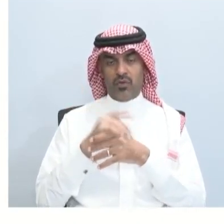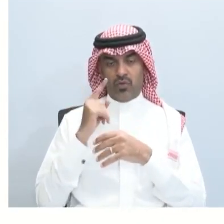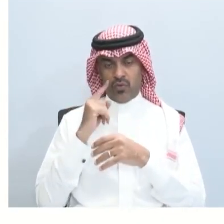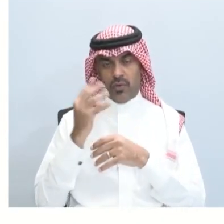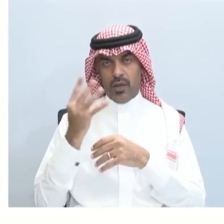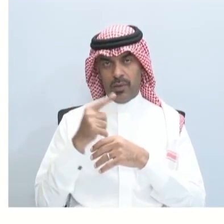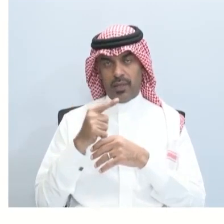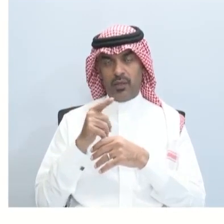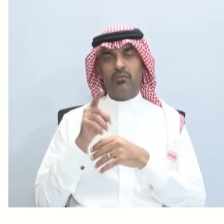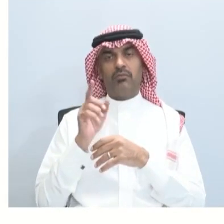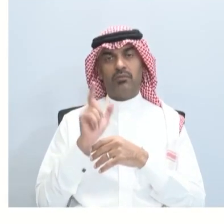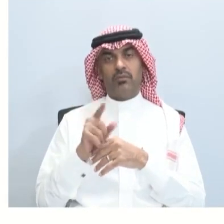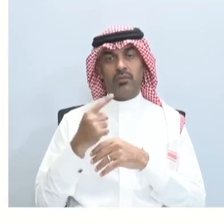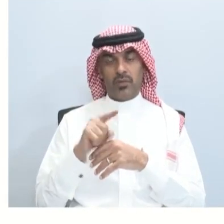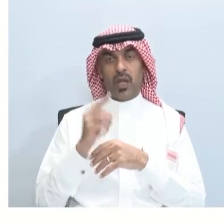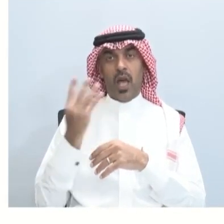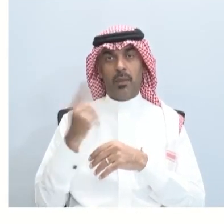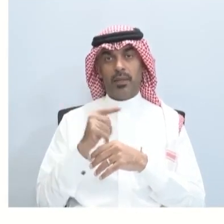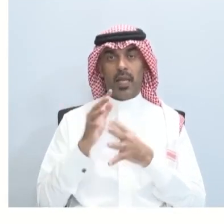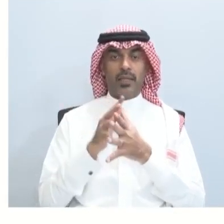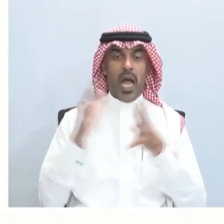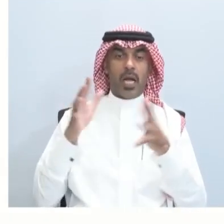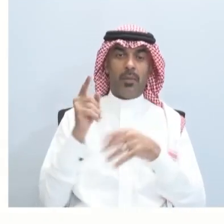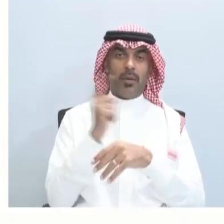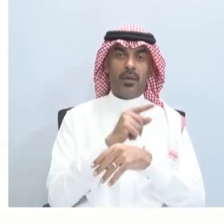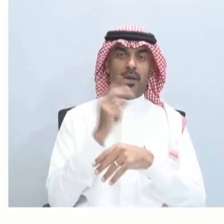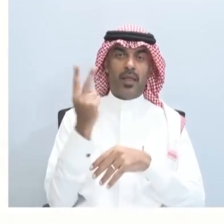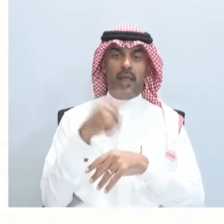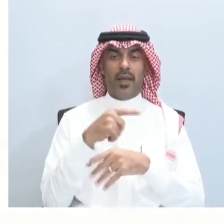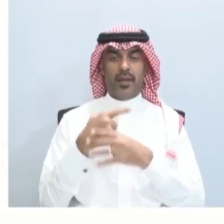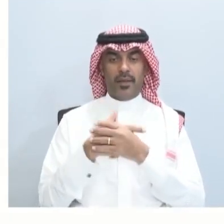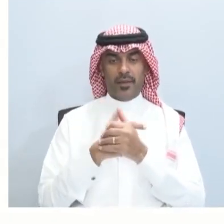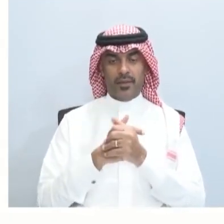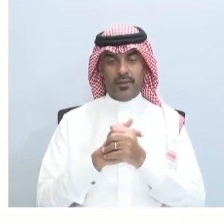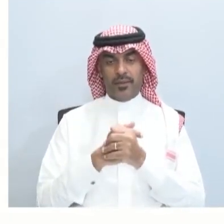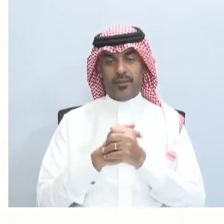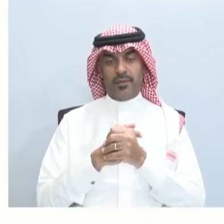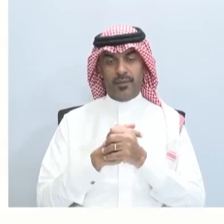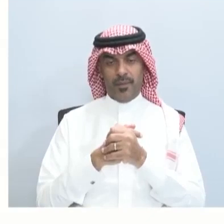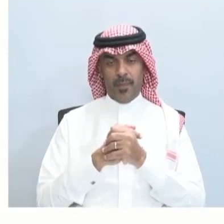احد عشر زائد ثلاثه اربعه عشر وهي ماذا وهي اكبر من 12